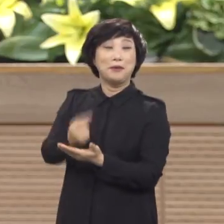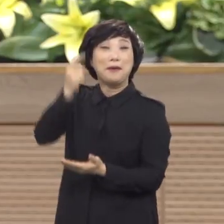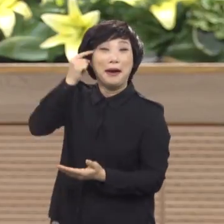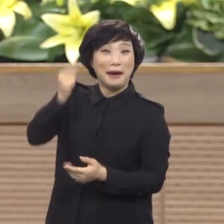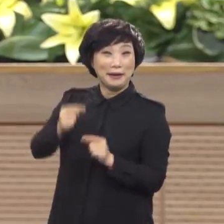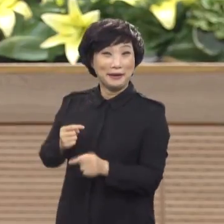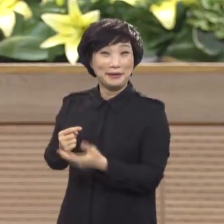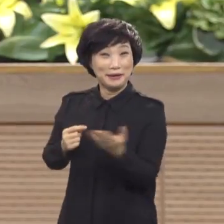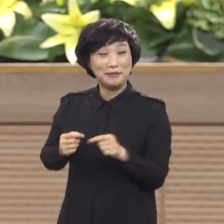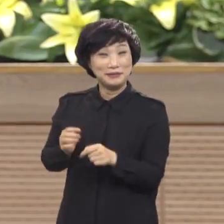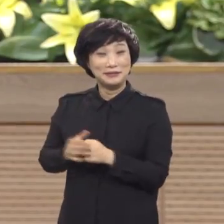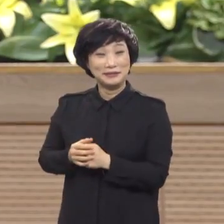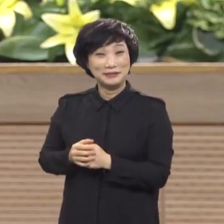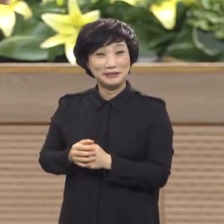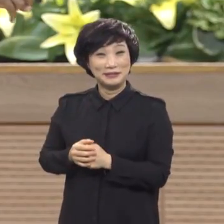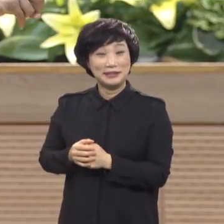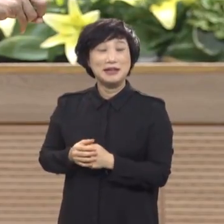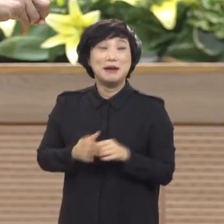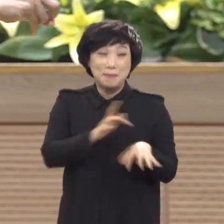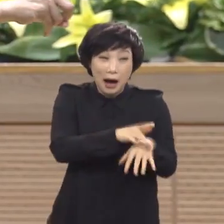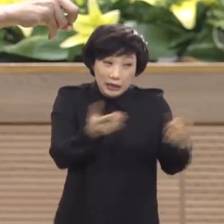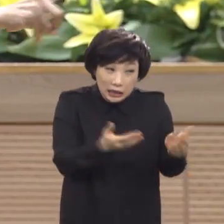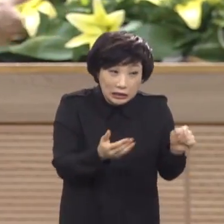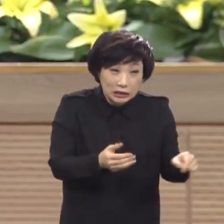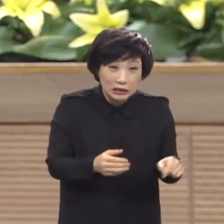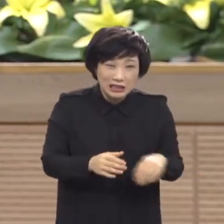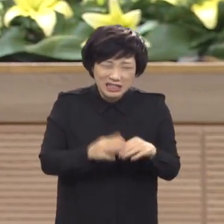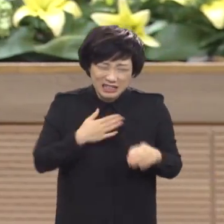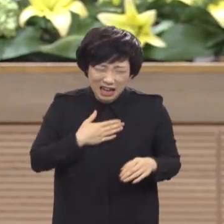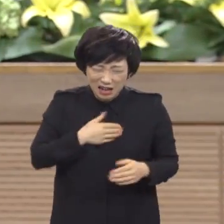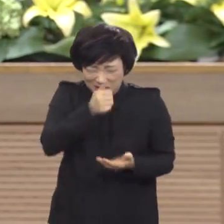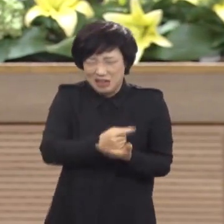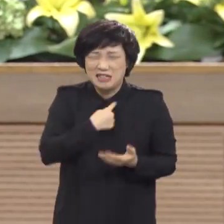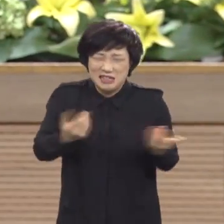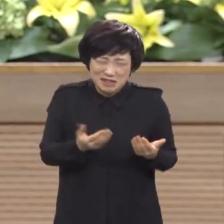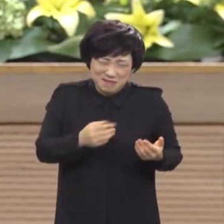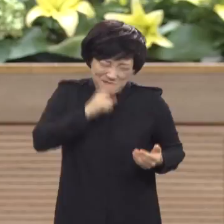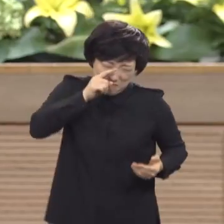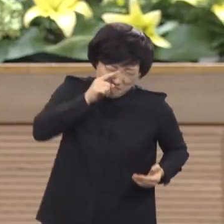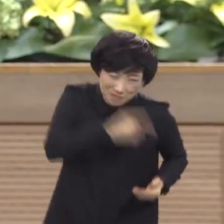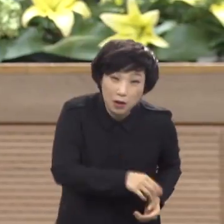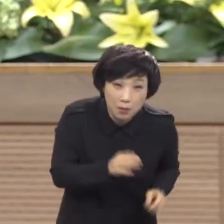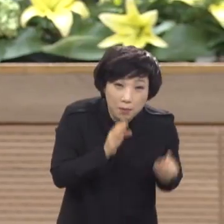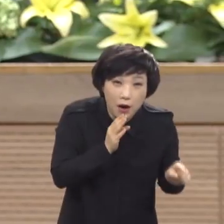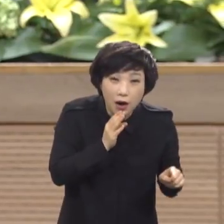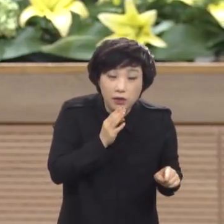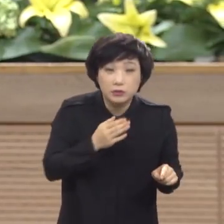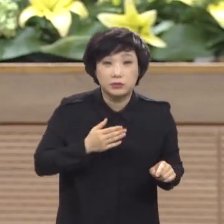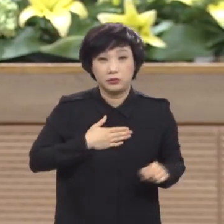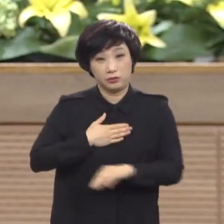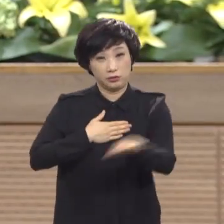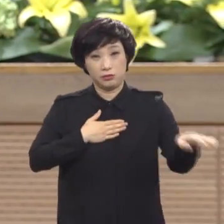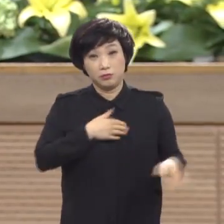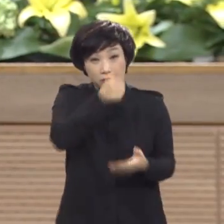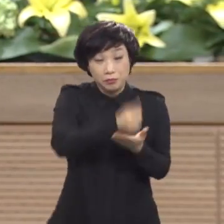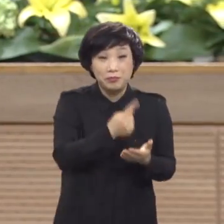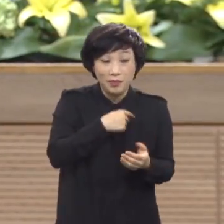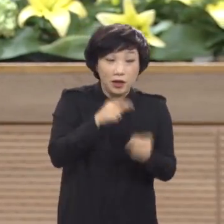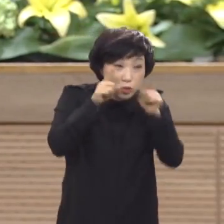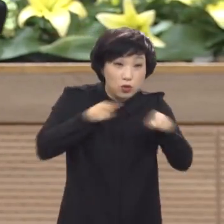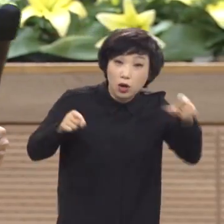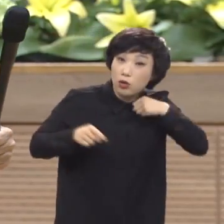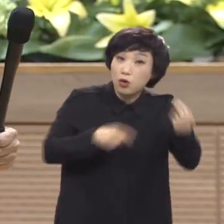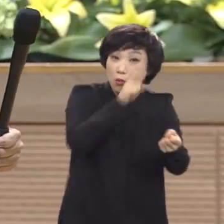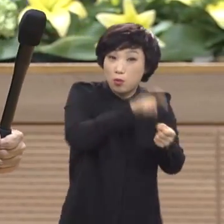왜 나타났느냐? 마귀가 이런 못된 일을, 우리를 죄짓게해서 지옥